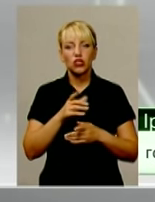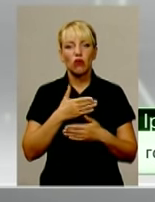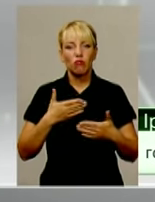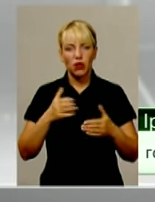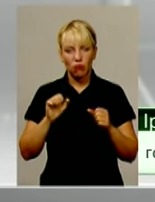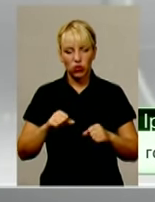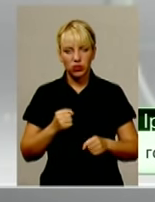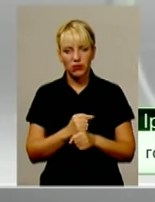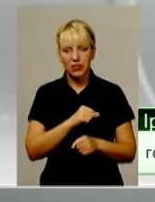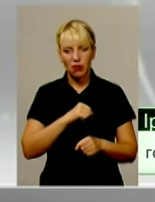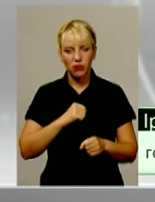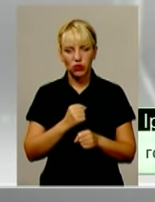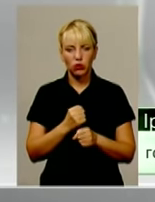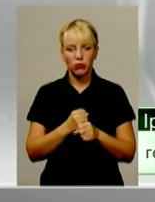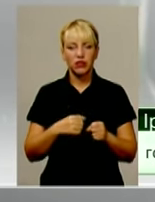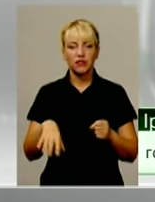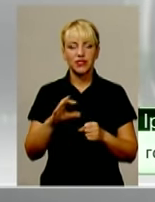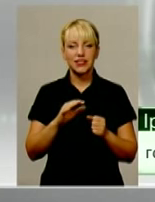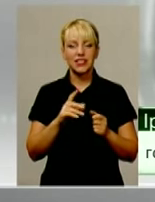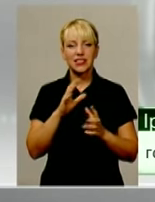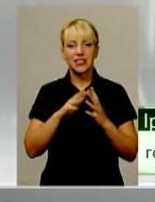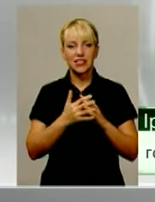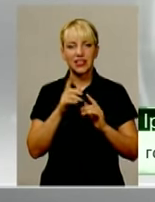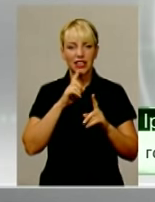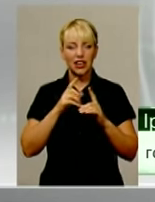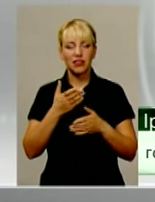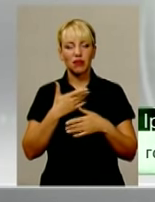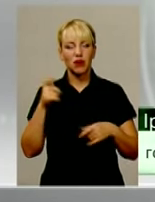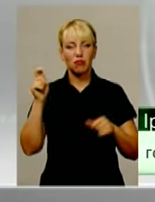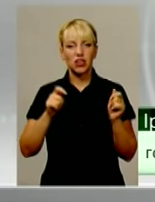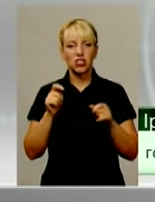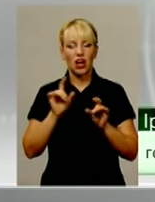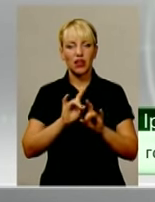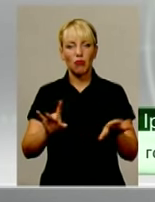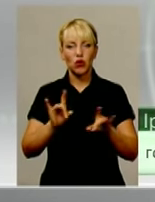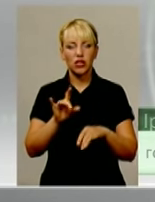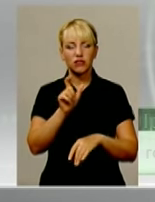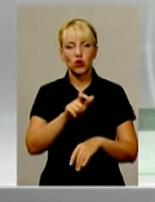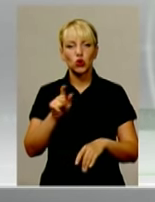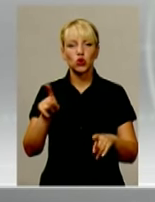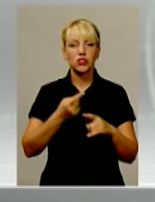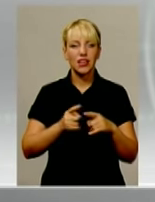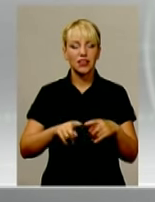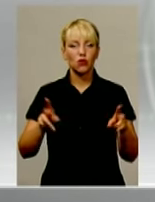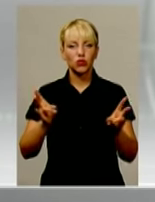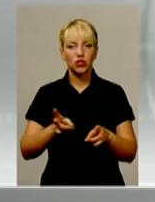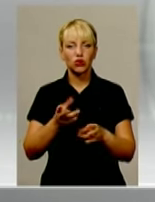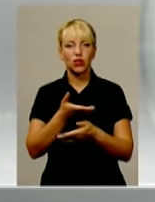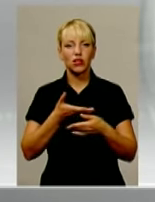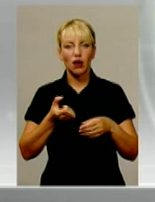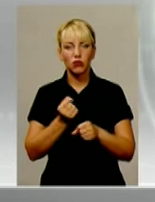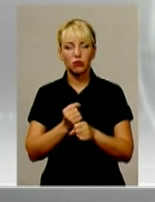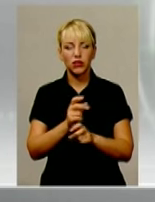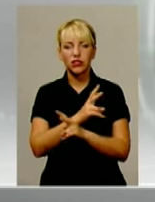На всіх сільських сесіях, вірніше сільських рад, ми приїжджали і пояснювали людям, що це необхідно нам зробити, ніхто нам це